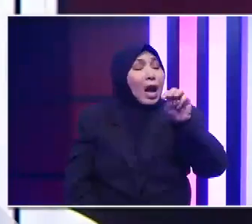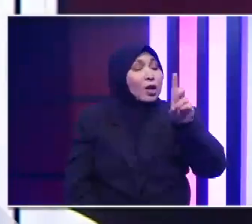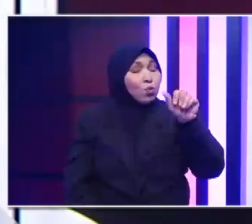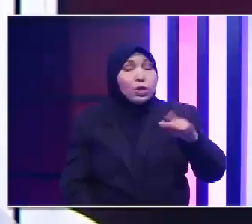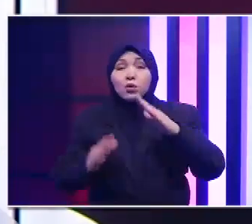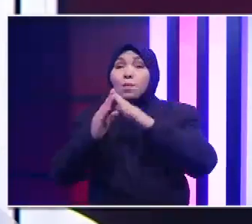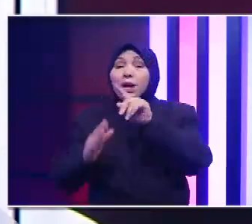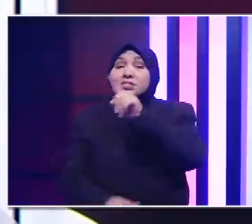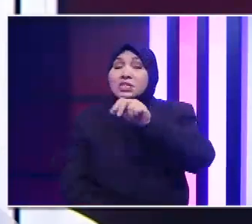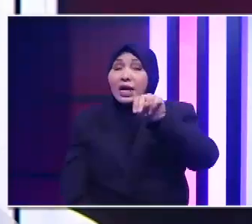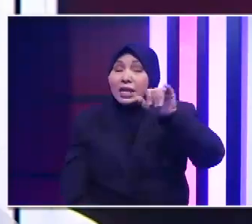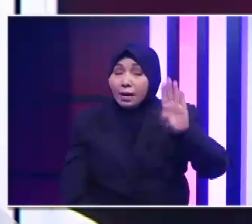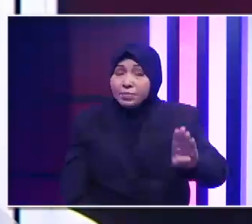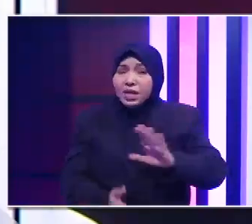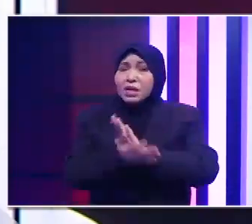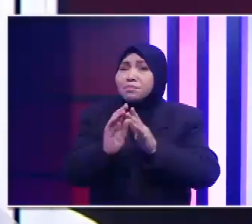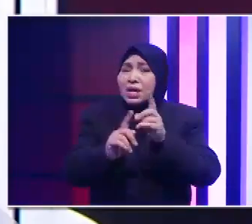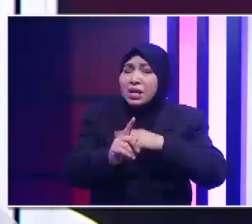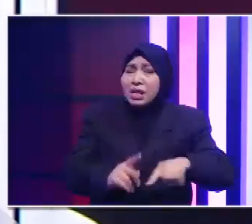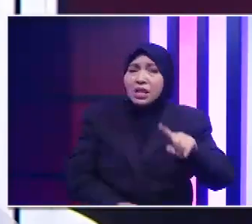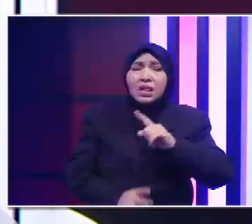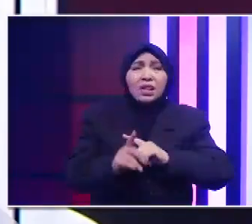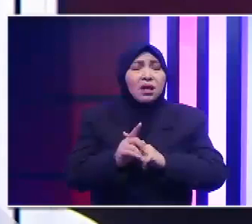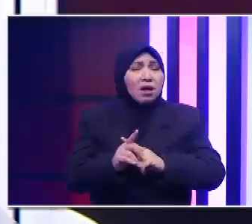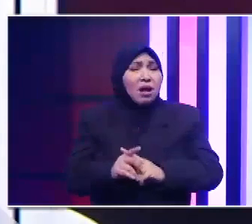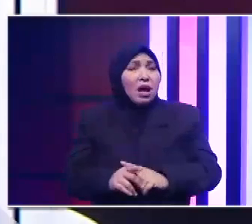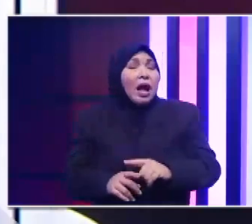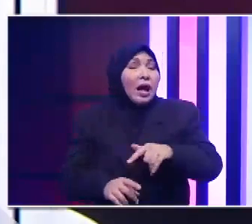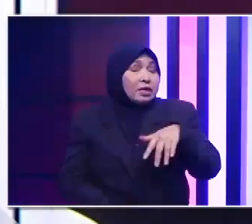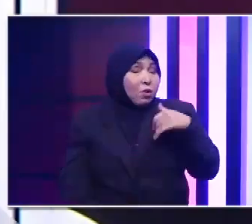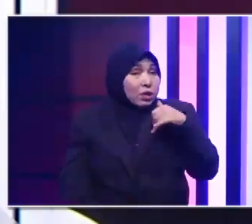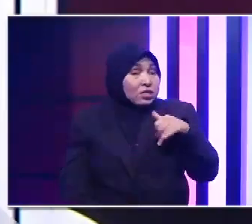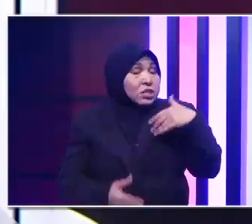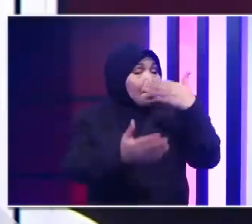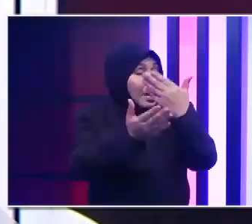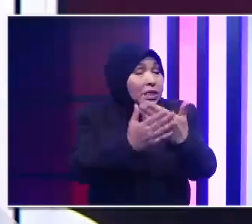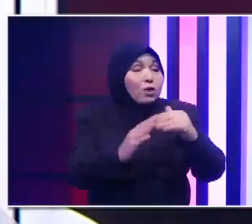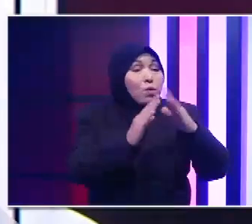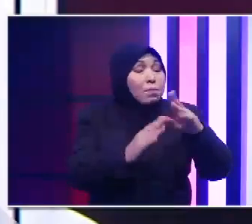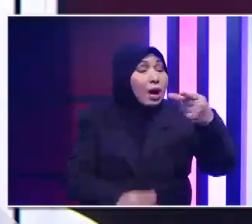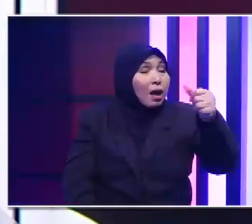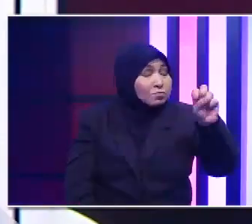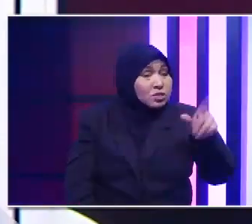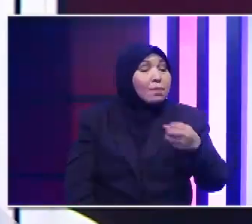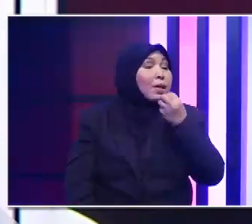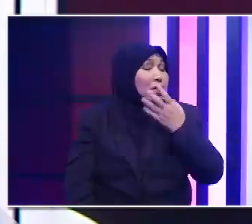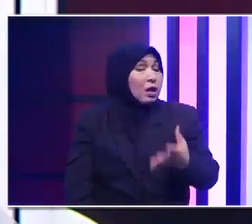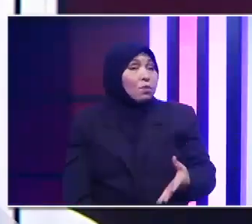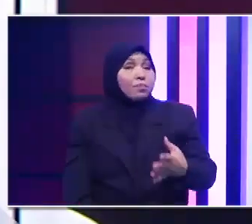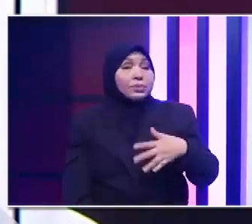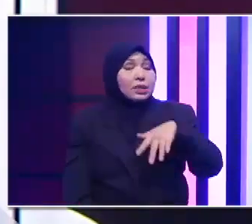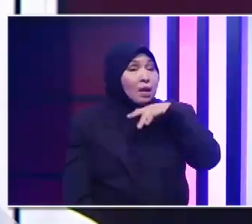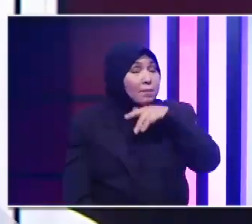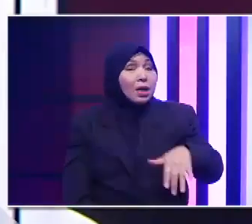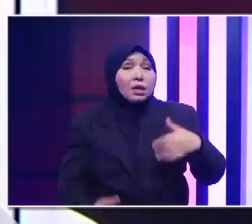Sebutkan ah aku ketika Made Nabi Sallallahu alaihi wasallam sampai ke rumah Hafshah make Hafsah mengatakan nabi